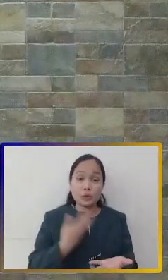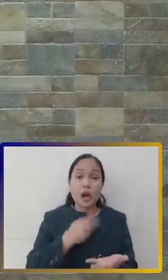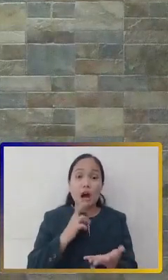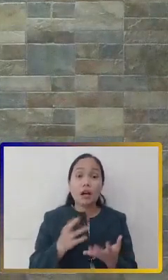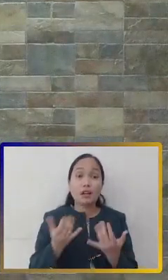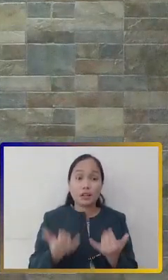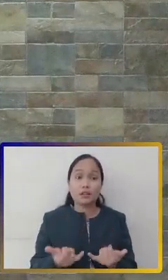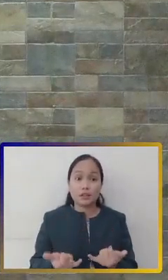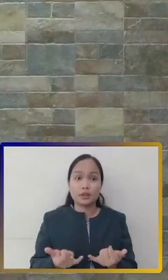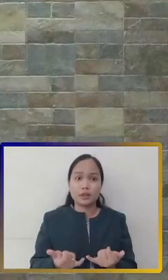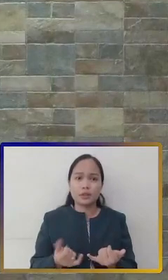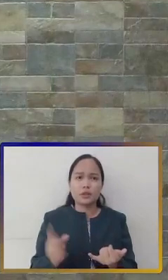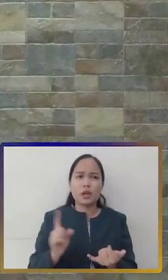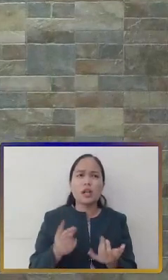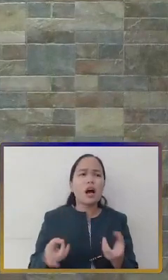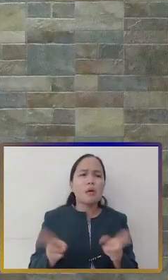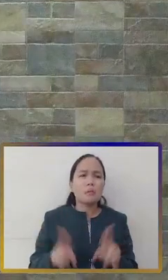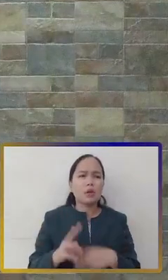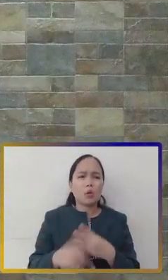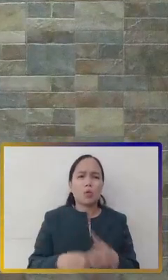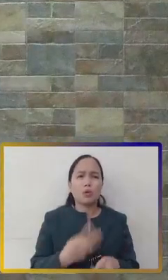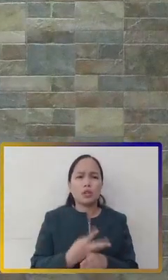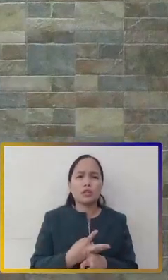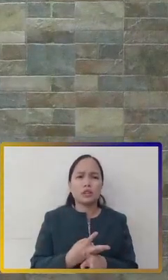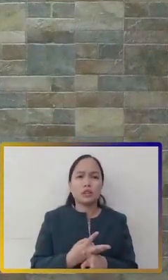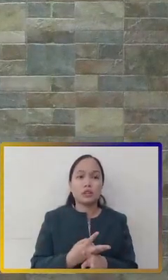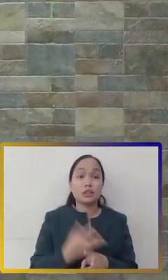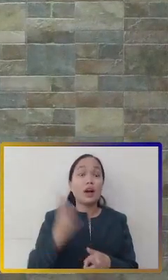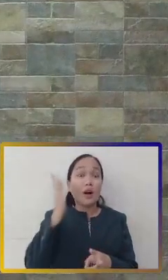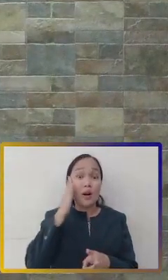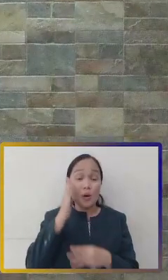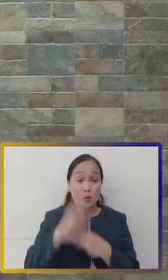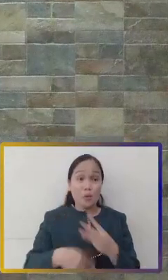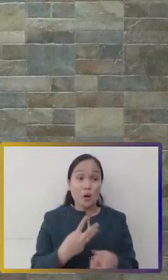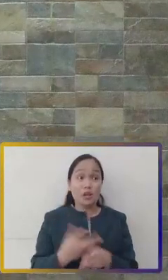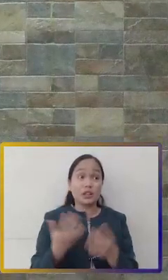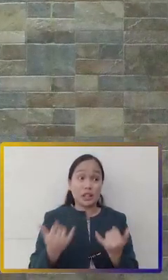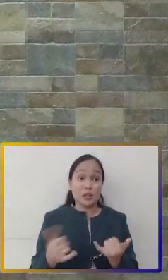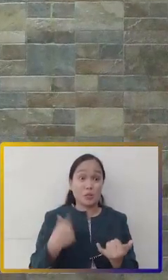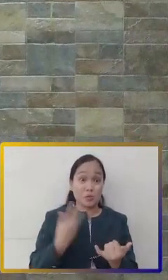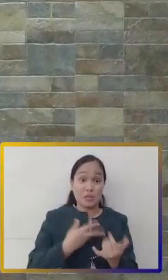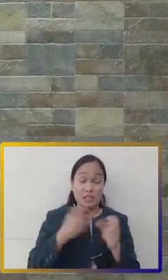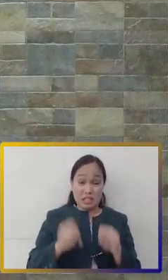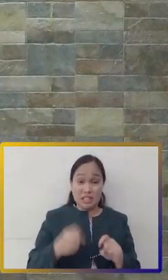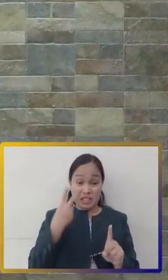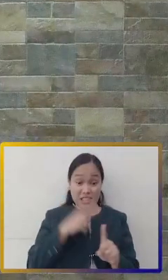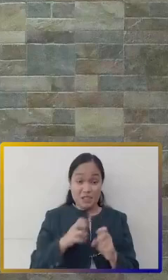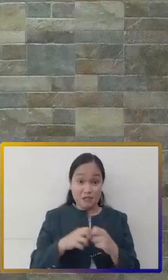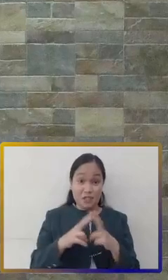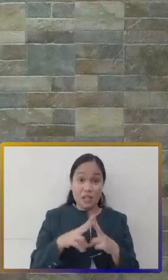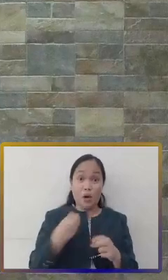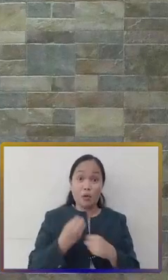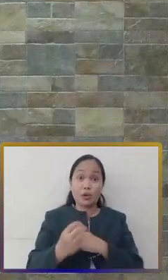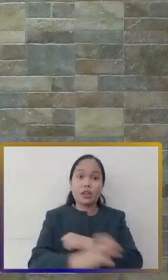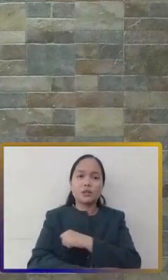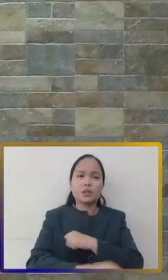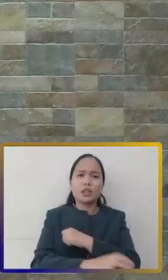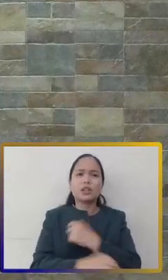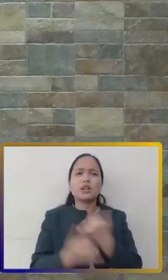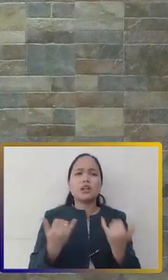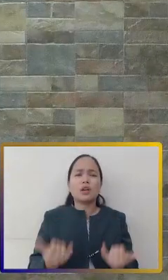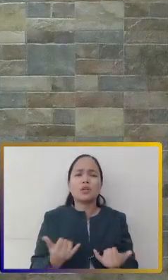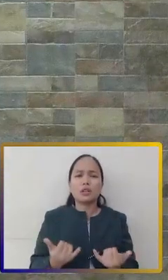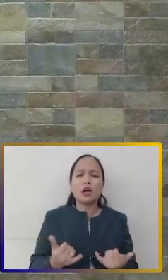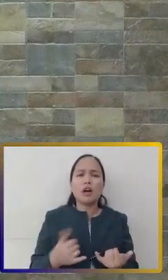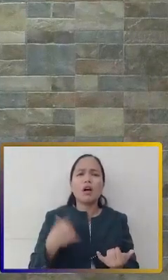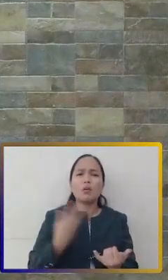tayo nabibilang, itong mundo po na ito, ito po mismo dito, kahit dito po sa ating pong bansa lamang mga kapatid, ay talagang ginagamit na